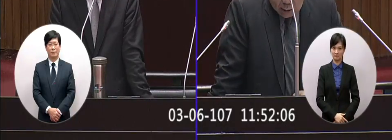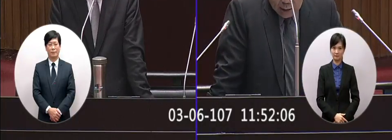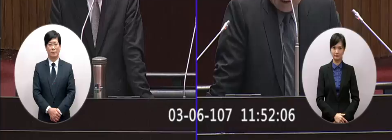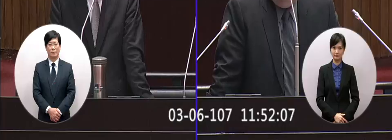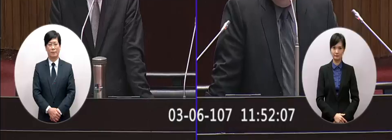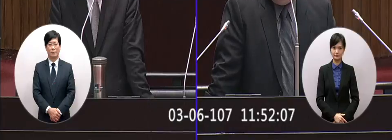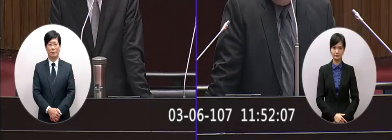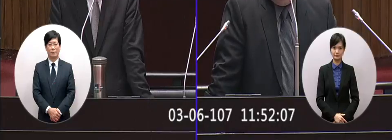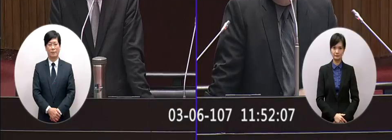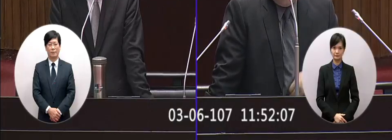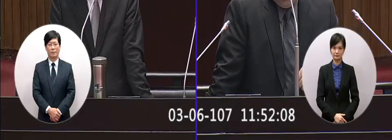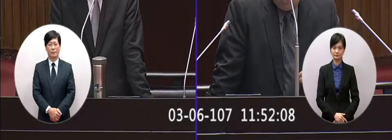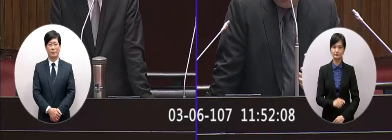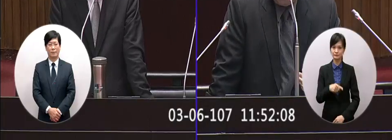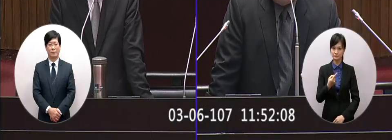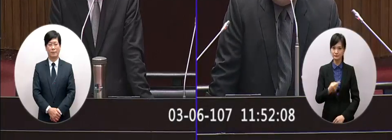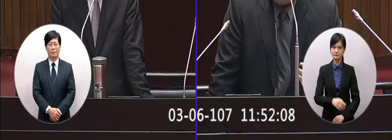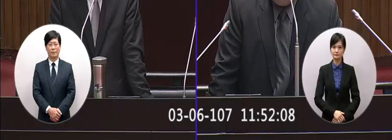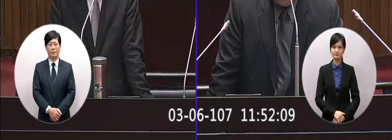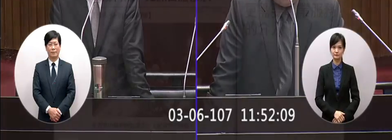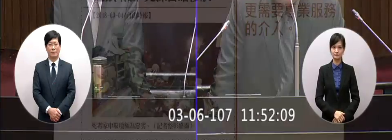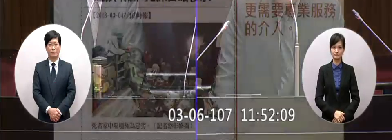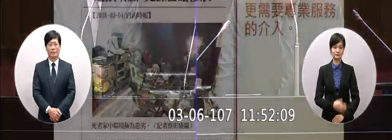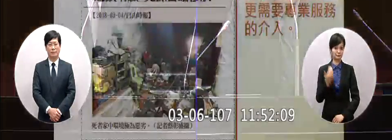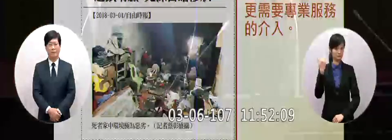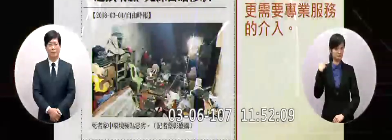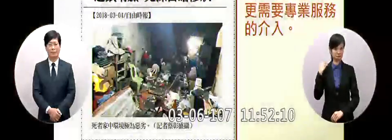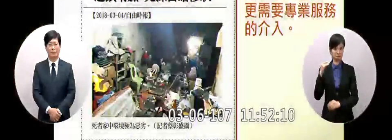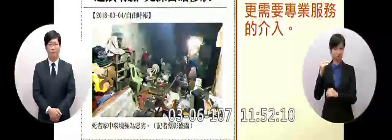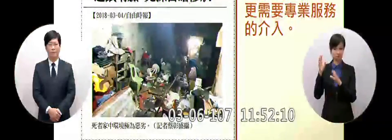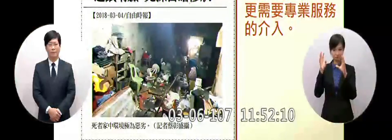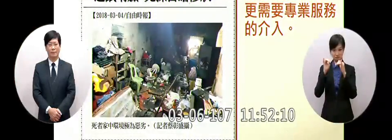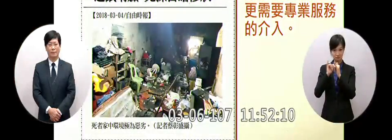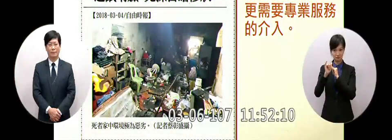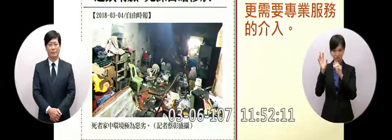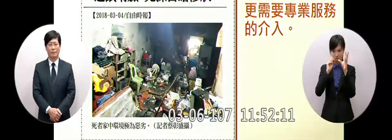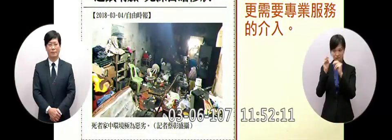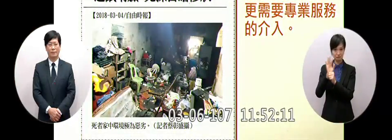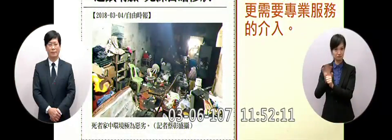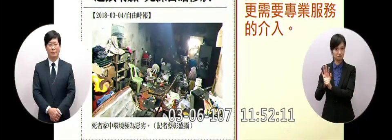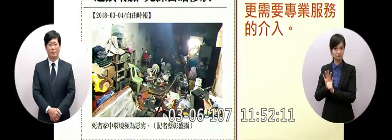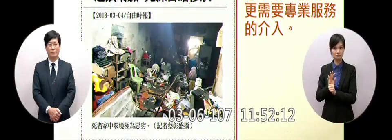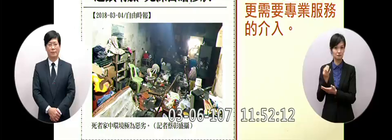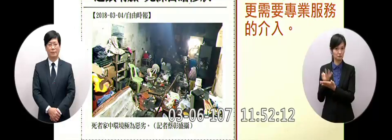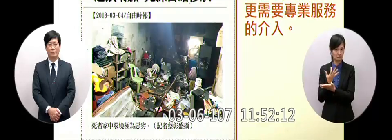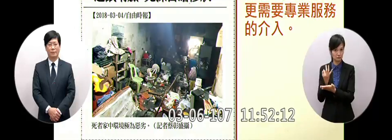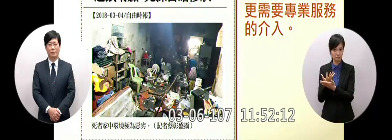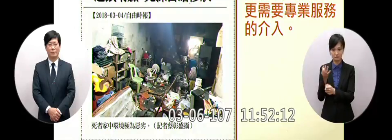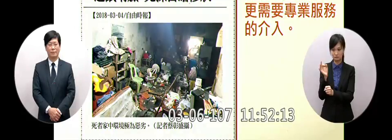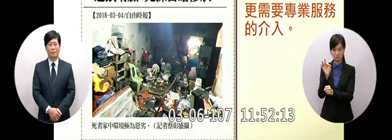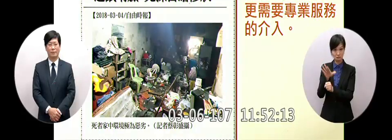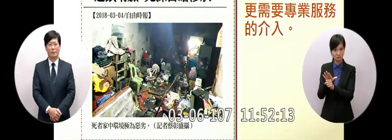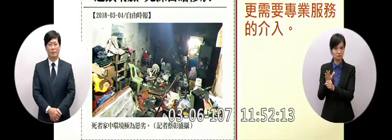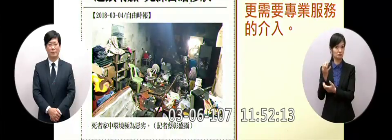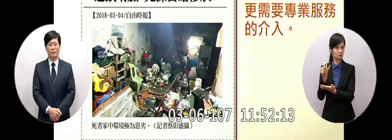那在这里面的话，过去没有资源，然后在补助的这个部分不够，对于弱势的这个部分，